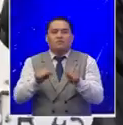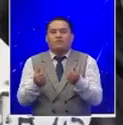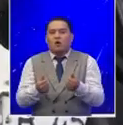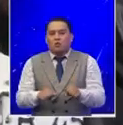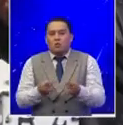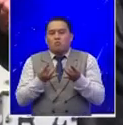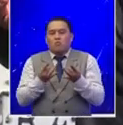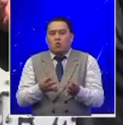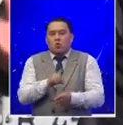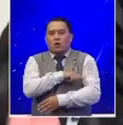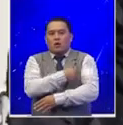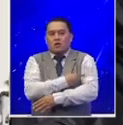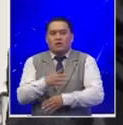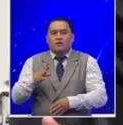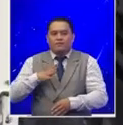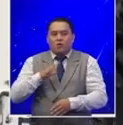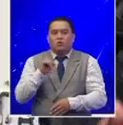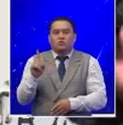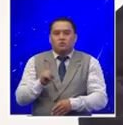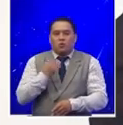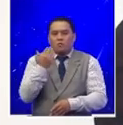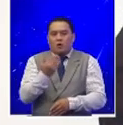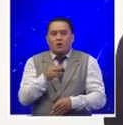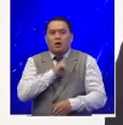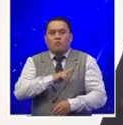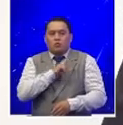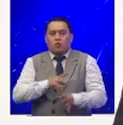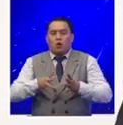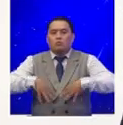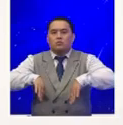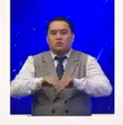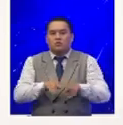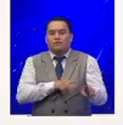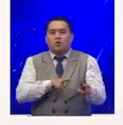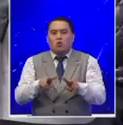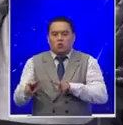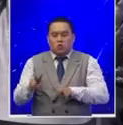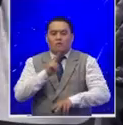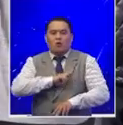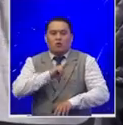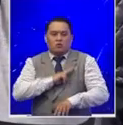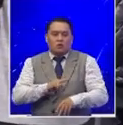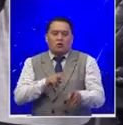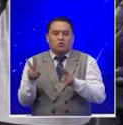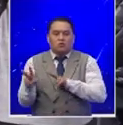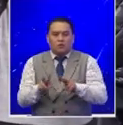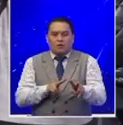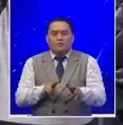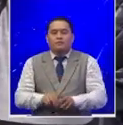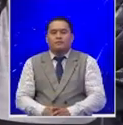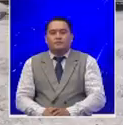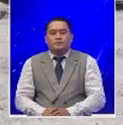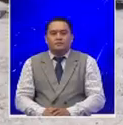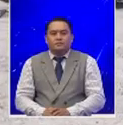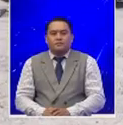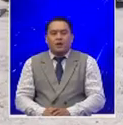но элементарных санитарных правил никто не отменял. Потому работа общественного транспорта в областном центре остается на особом контроле мониторинговой